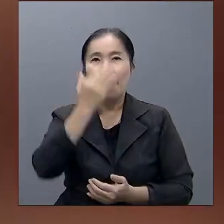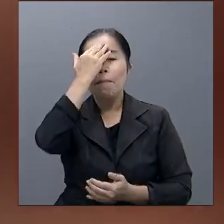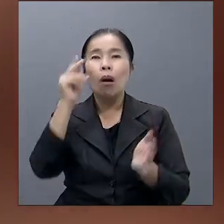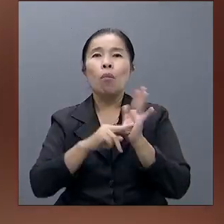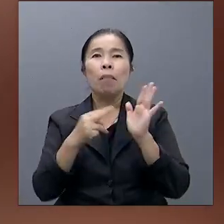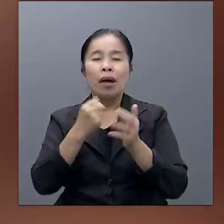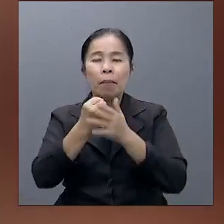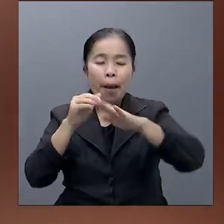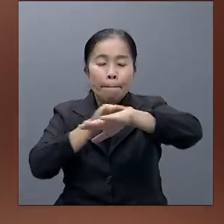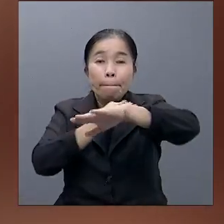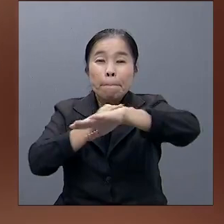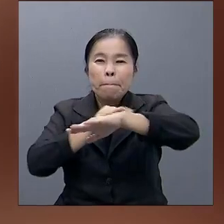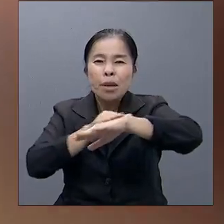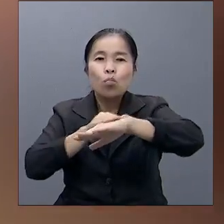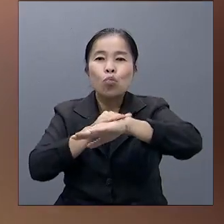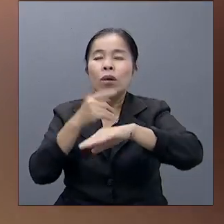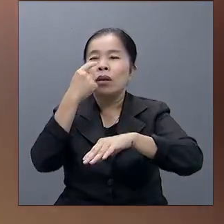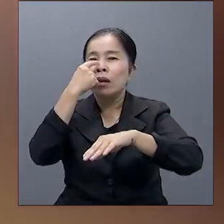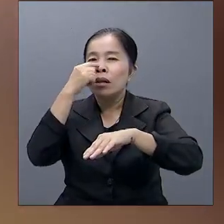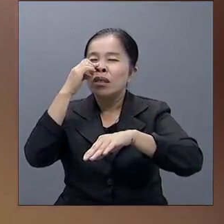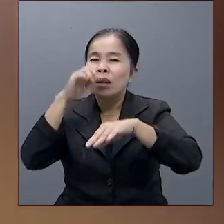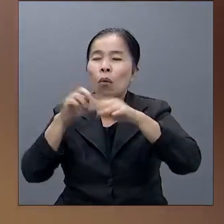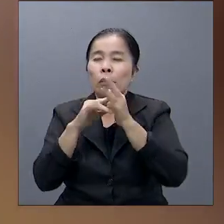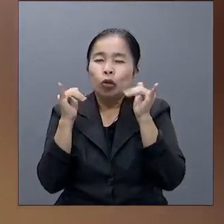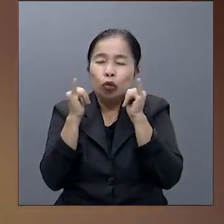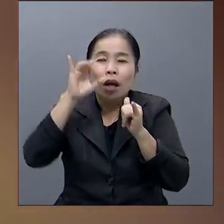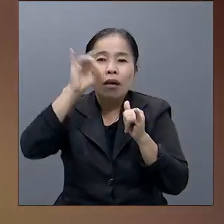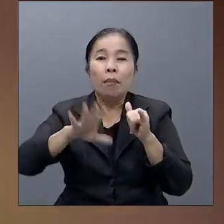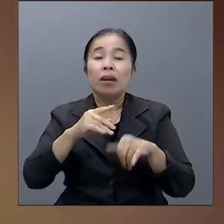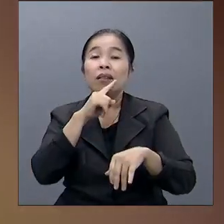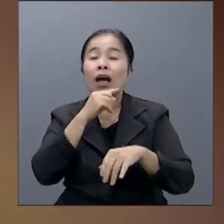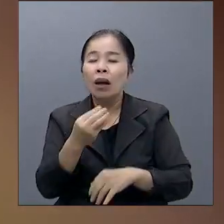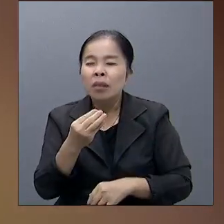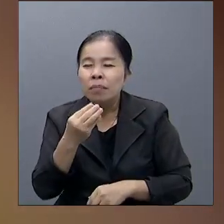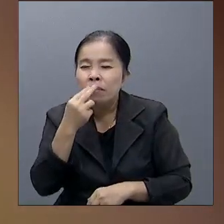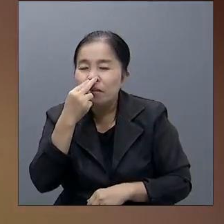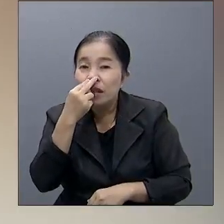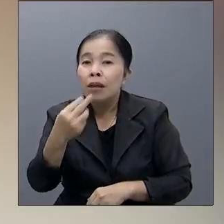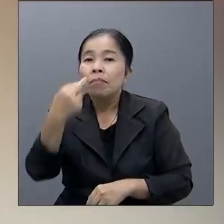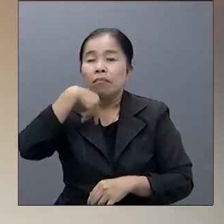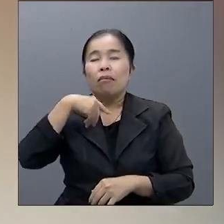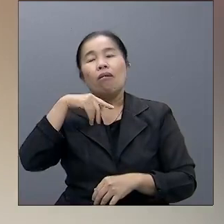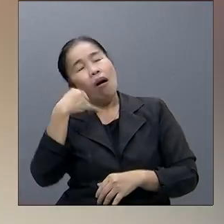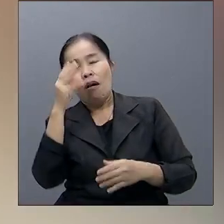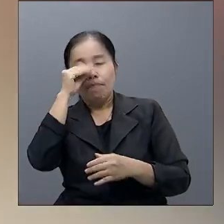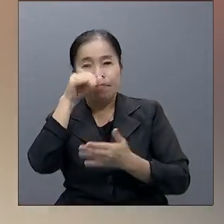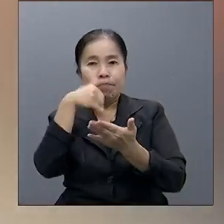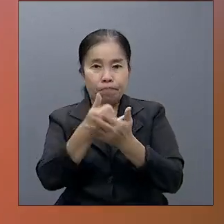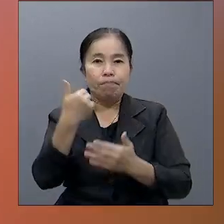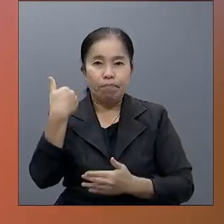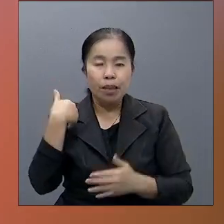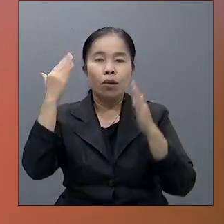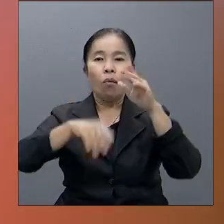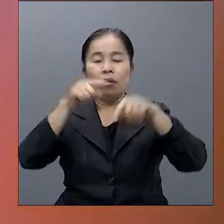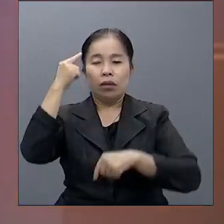ทำให้ผิวหนังหรือว่าเนื้อเยื่อค่ะถูกทำลายจากความเย็นจัดถ้าสูดดมเนี่ยทำให้หมดสติได้เลยเหมือนกันนะคะหลายคนก็เลย